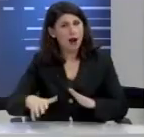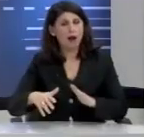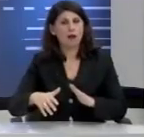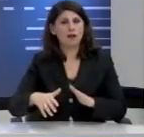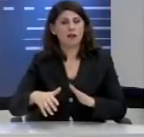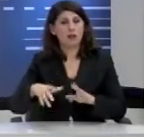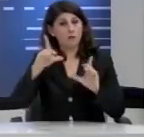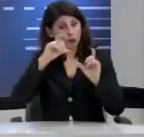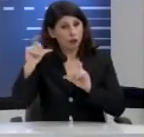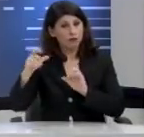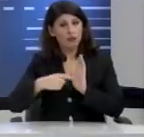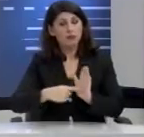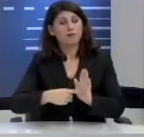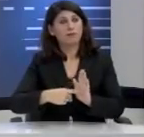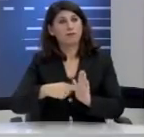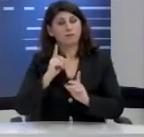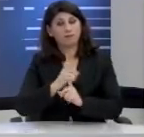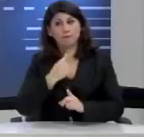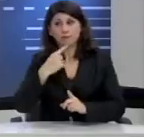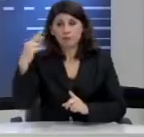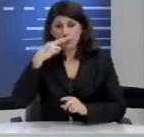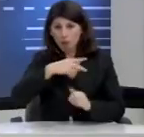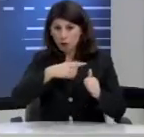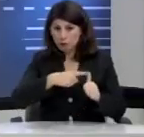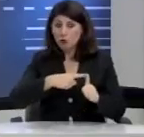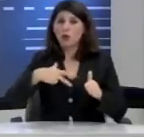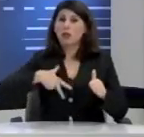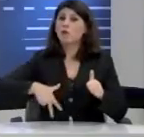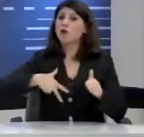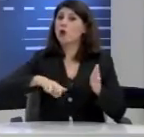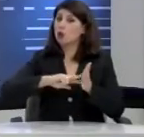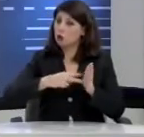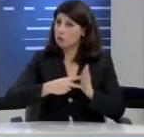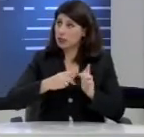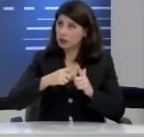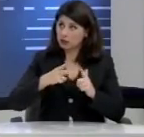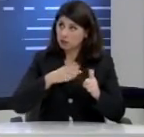Είχαν βγει και είπατε μάλιστα για τον Πρωθυπουργό, τον Υπουργό Οικονομίας, αν δεν κάνω λάθος.